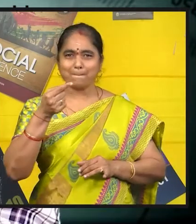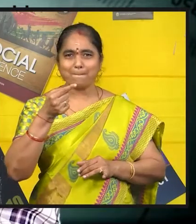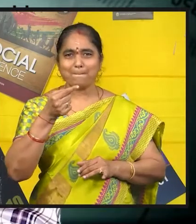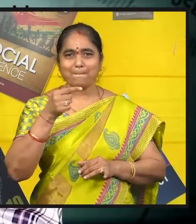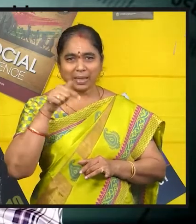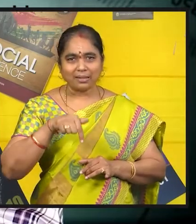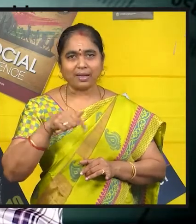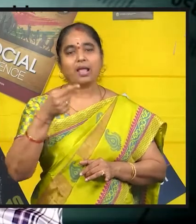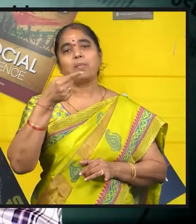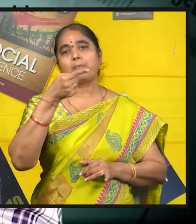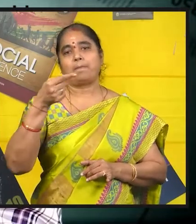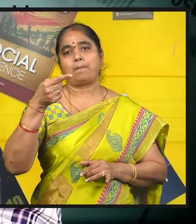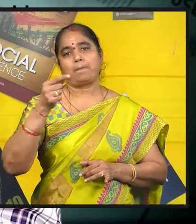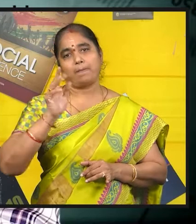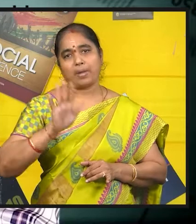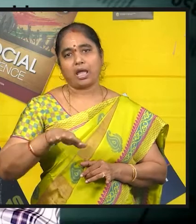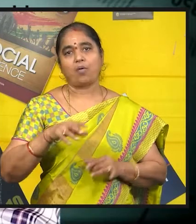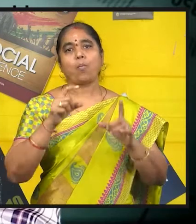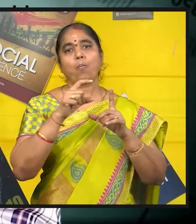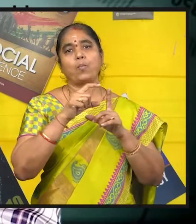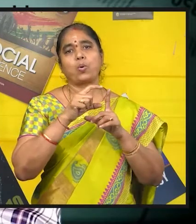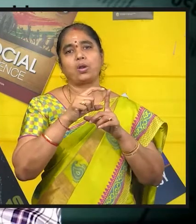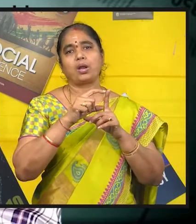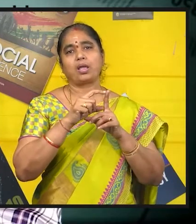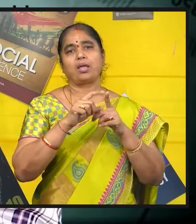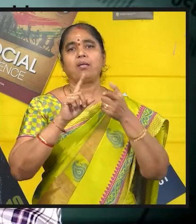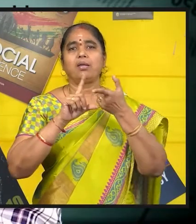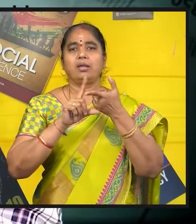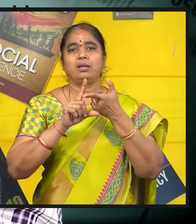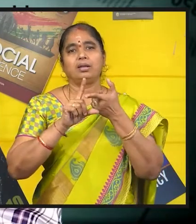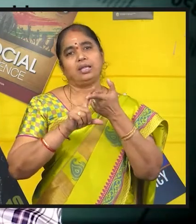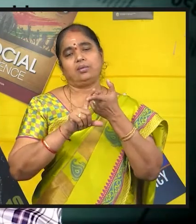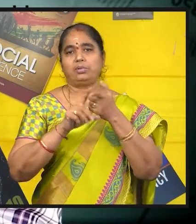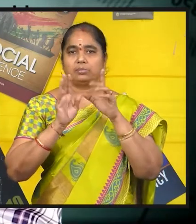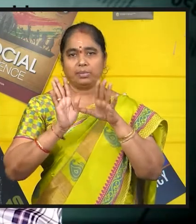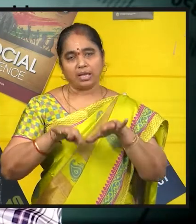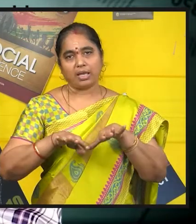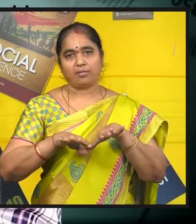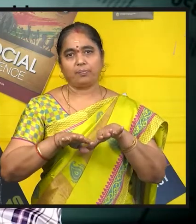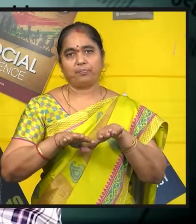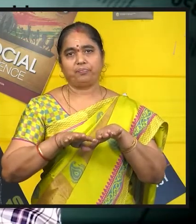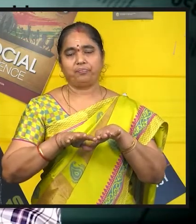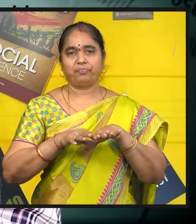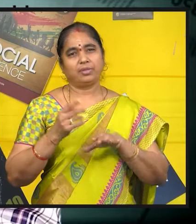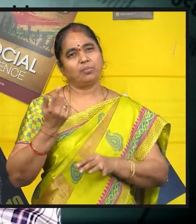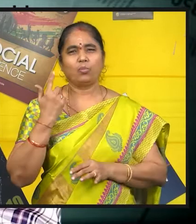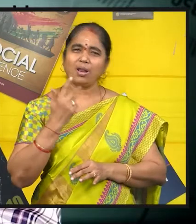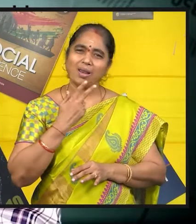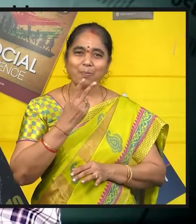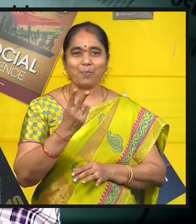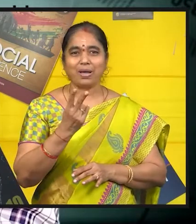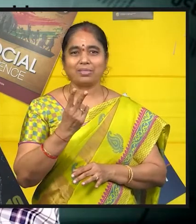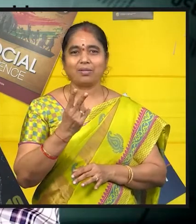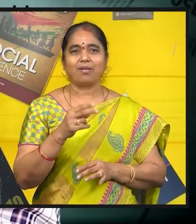உண்டு? இவைகளுக்கு எதிர் மின்சுமை உண்டு. புரோட்டானுக்கு என்ன மின்சுமை உண்டு? அவைகளுக்கு நேர் மின்சுமை உண்டு. ஏற்கனவே நாம்